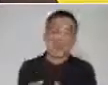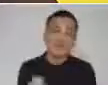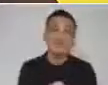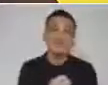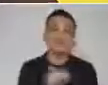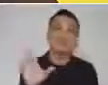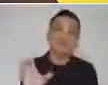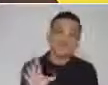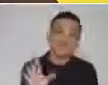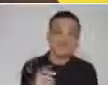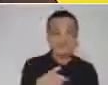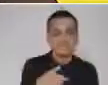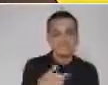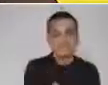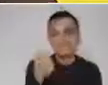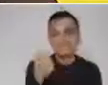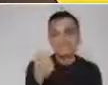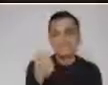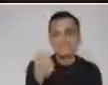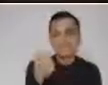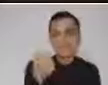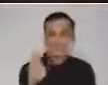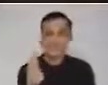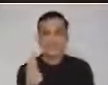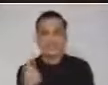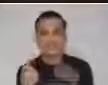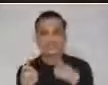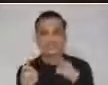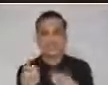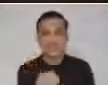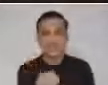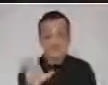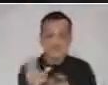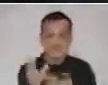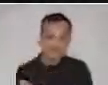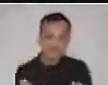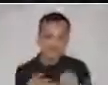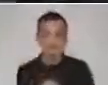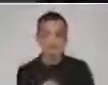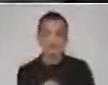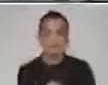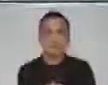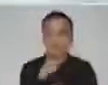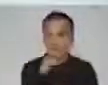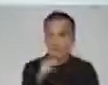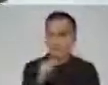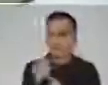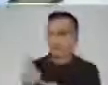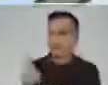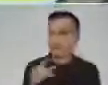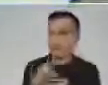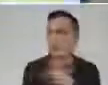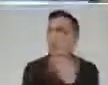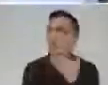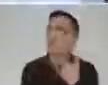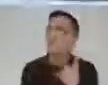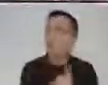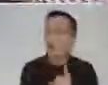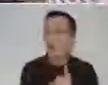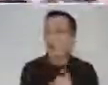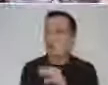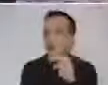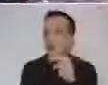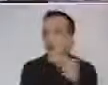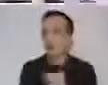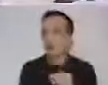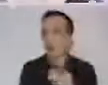ng palakadya para sa anak mo, pero hindi ka man magbayad ng utang sa akin, nakakaloka ka. O siya, silipin na po natin ang sitwasyon ng trapiko sa mga pangunahing kalsada